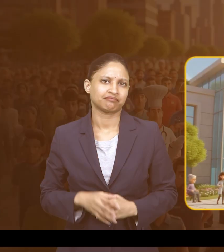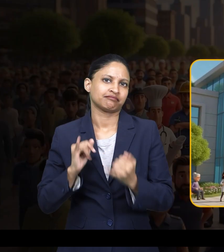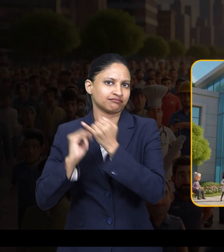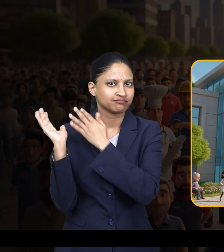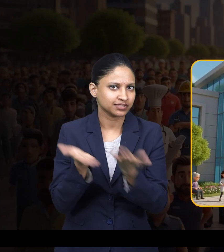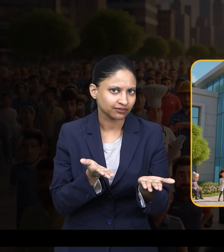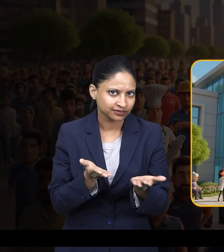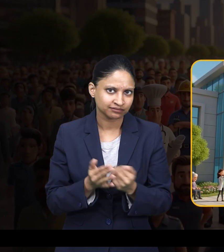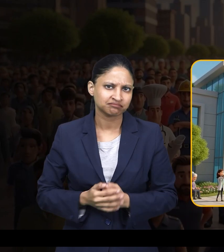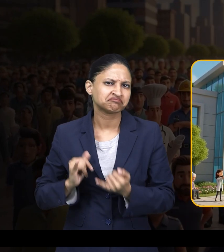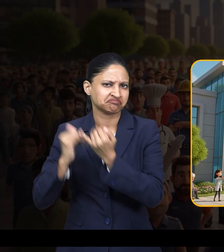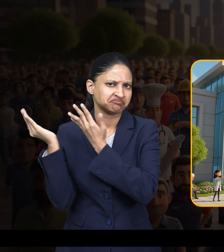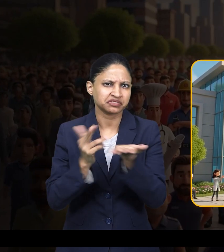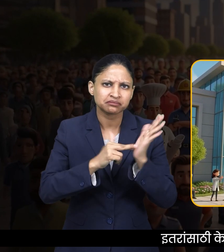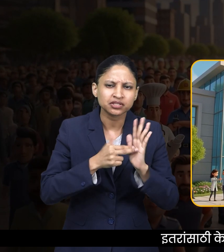सेवा.